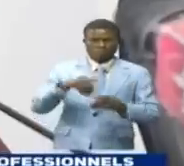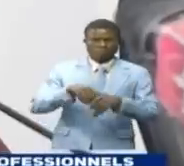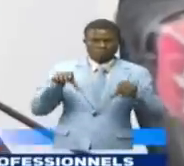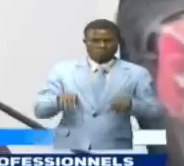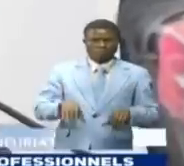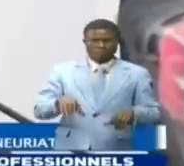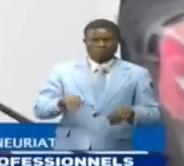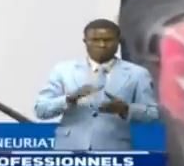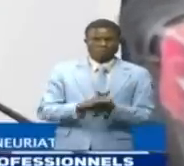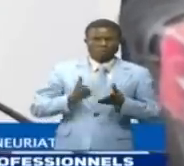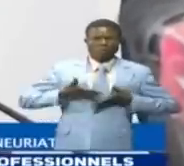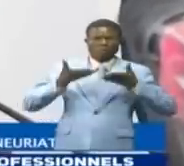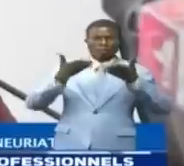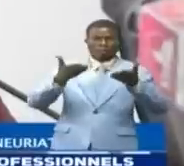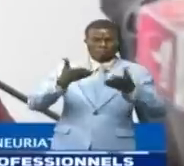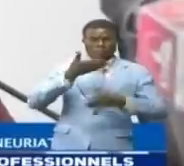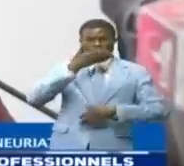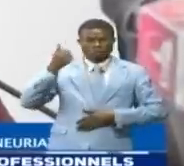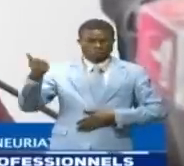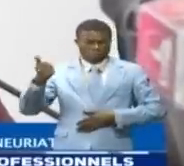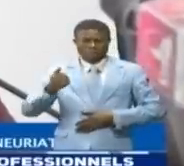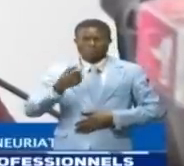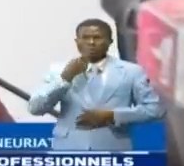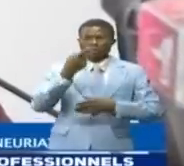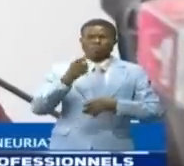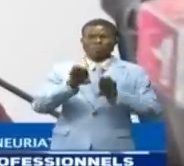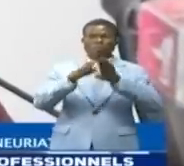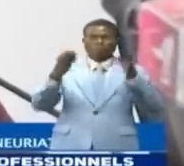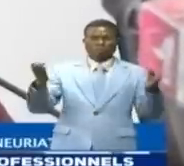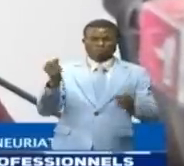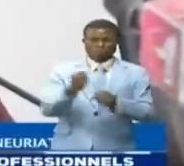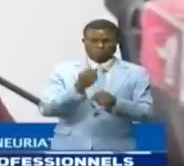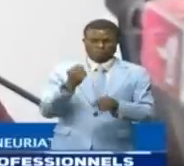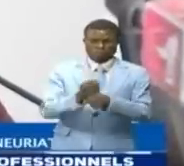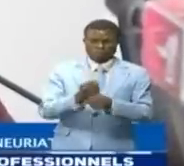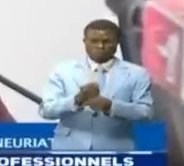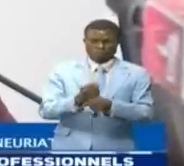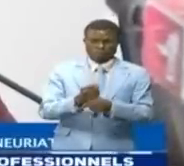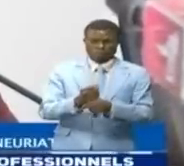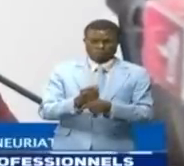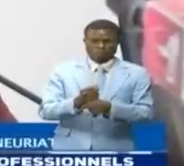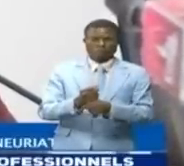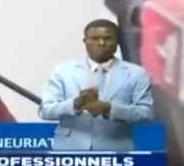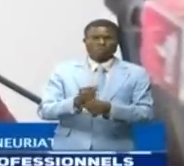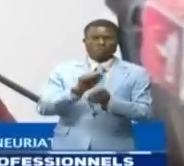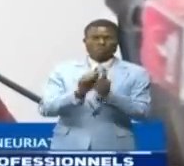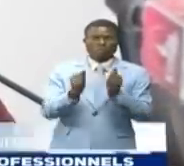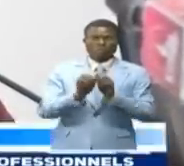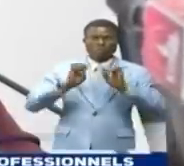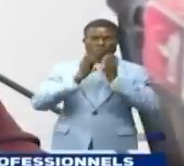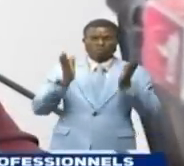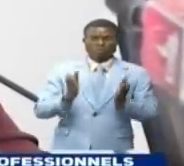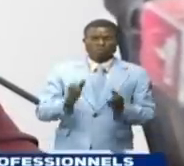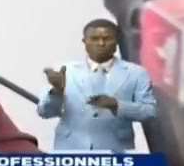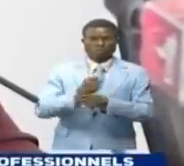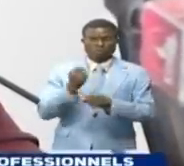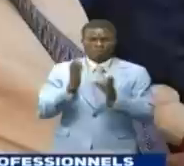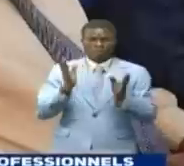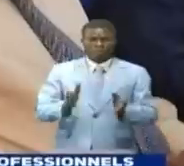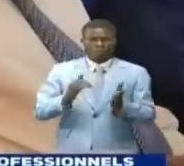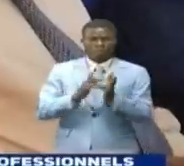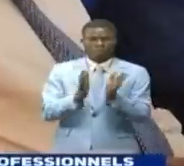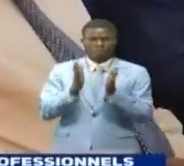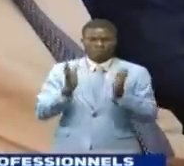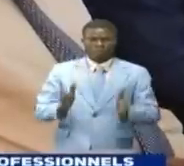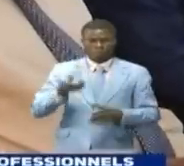Vos propositions sont les bienvenues. Je déclare ouvert les travaux de la Convention sur l'entrepreneuriat professionnel et chrétien.